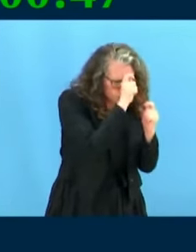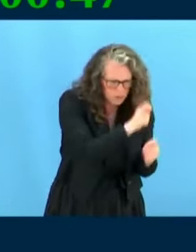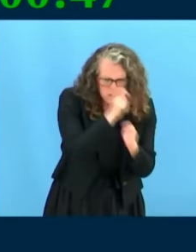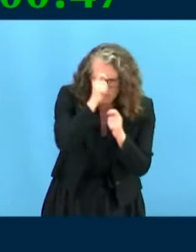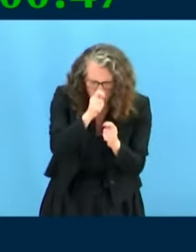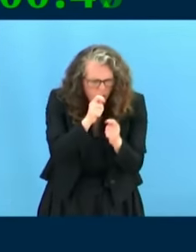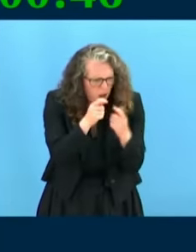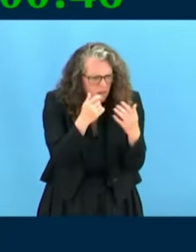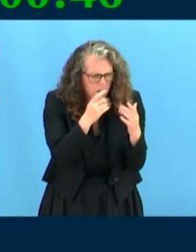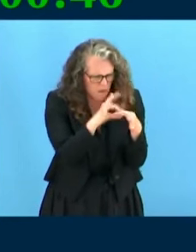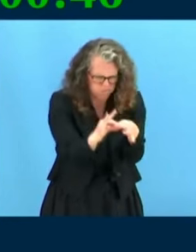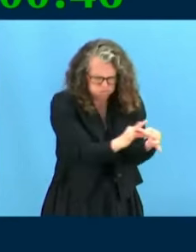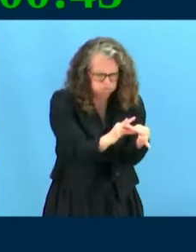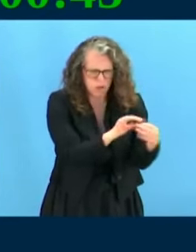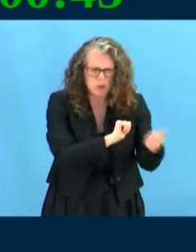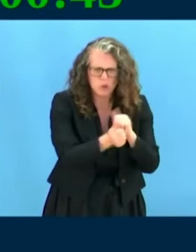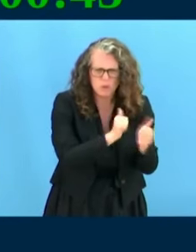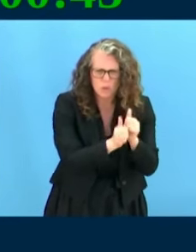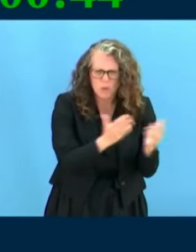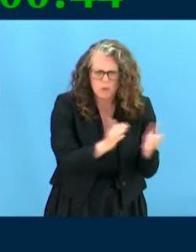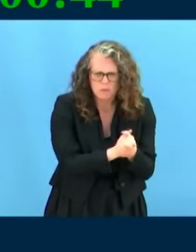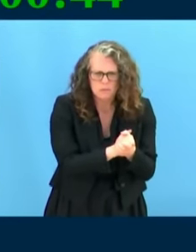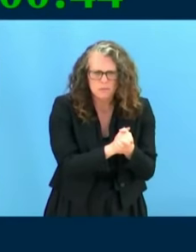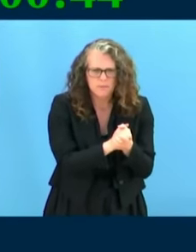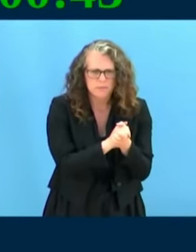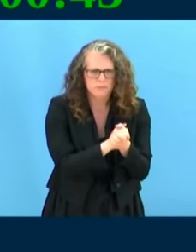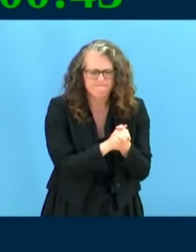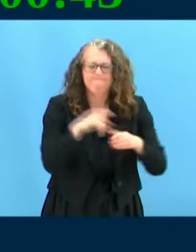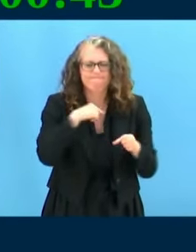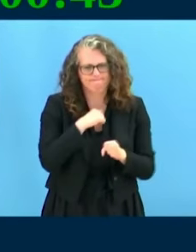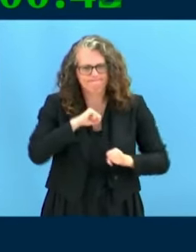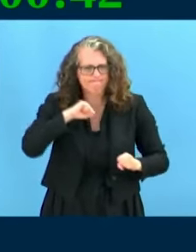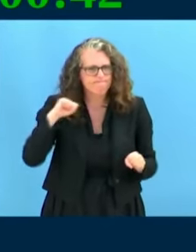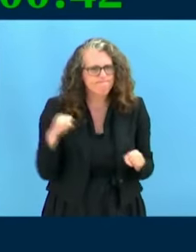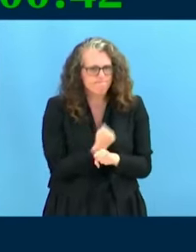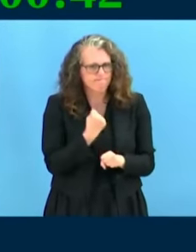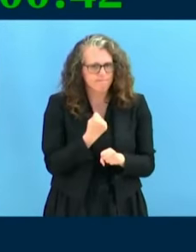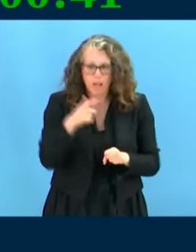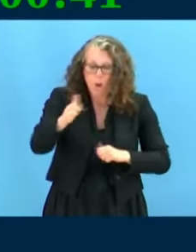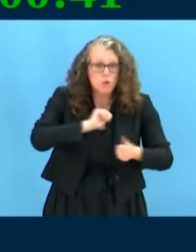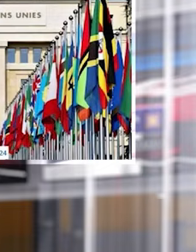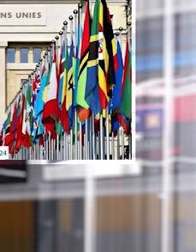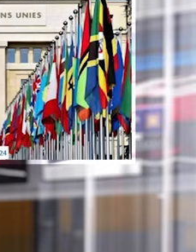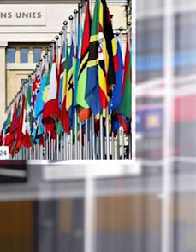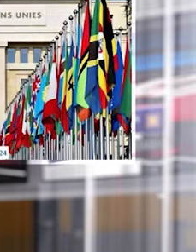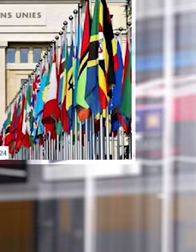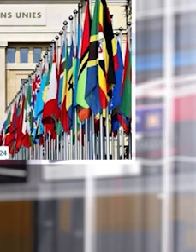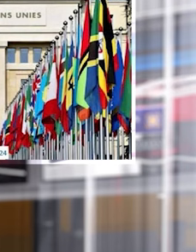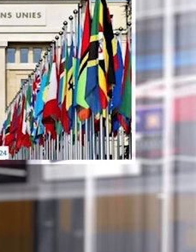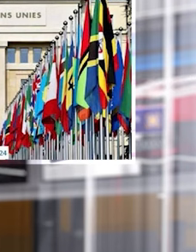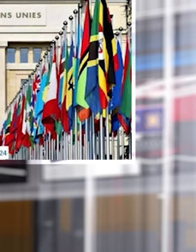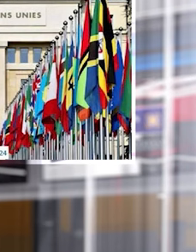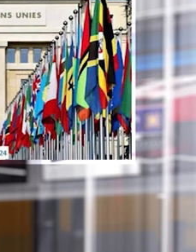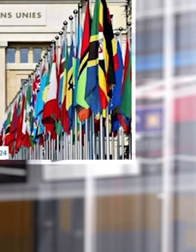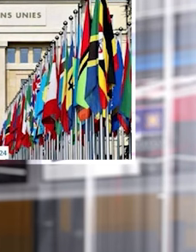Հատանին իրավական բարդադիր ու ժունեցով ուրոշումները խոսած է նաև պակվի կողմեն արևելյան Հայաստանիք նիշխան դարածքին պրազատվանը, պատմության գեղ